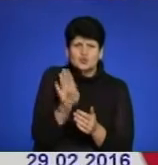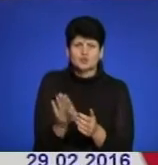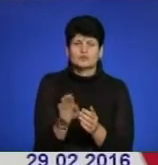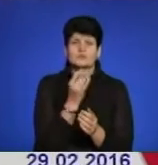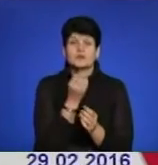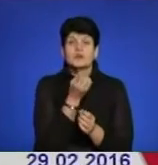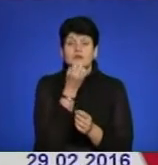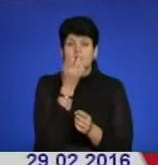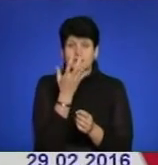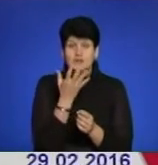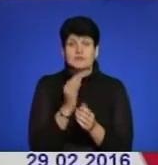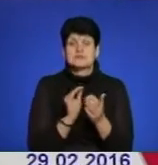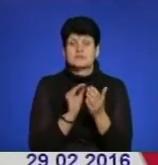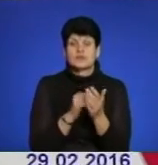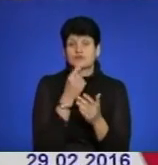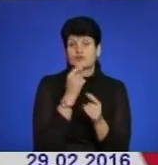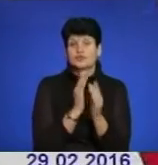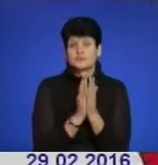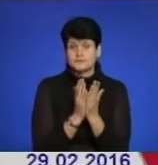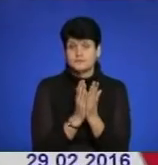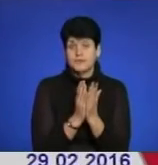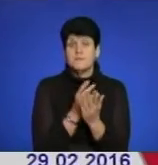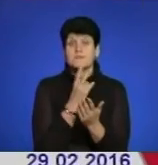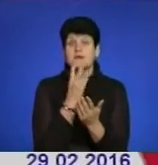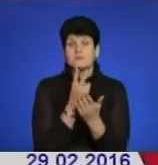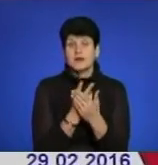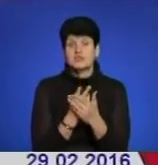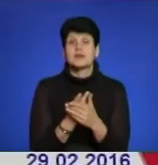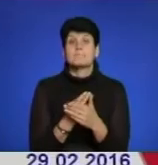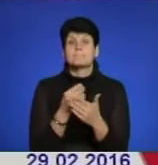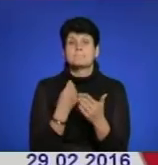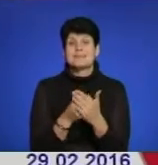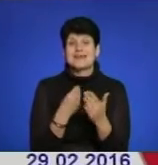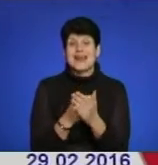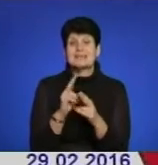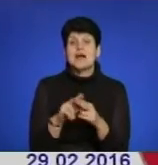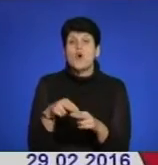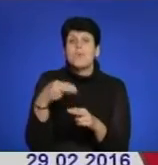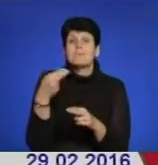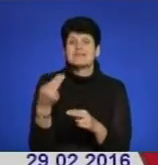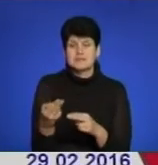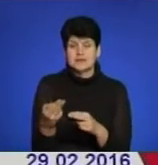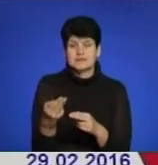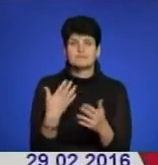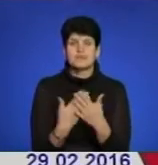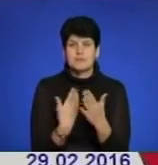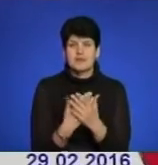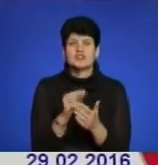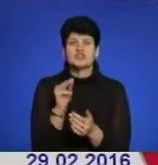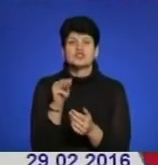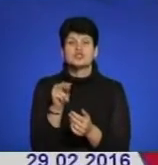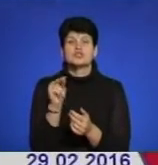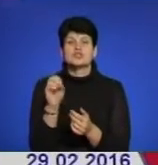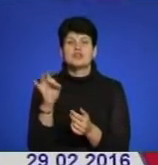рослини, занесеної до Червоної книги України, передбачена відповідна матеріальна компенсація. Так, до прикладу, черемша